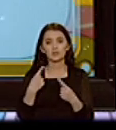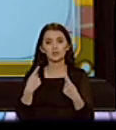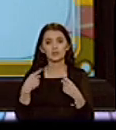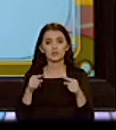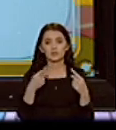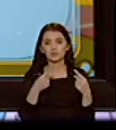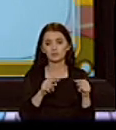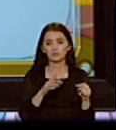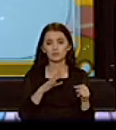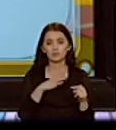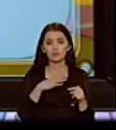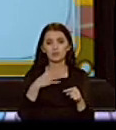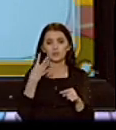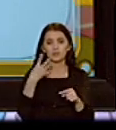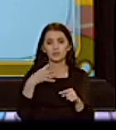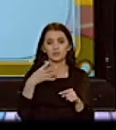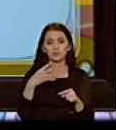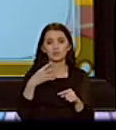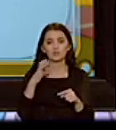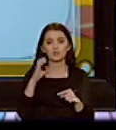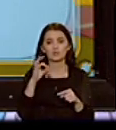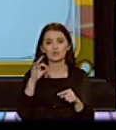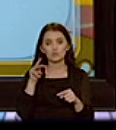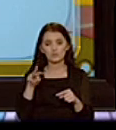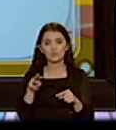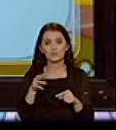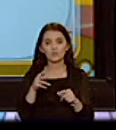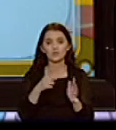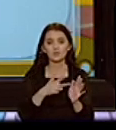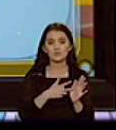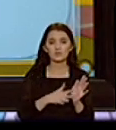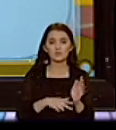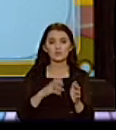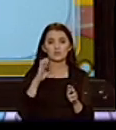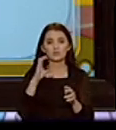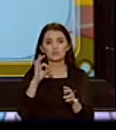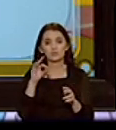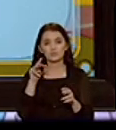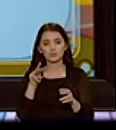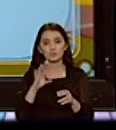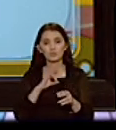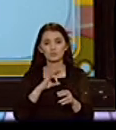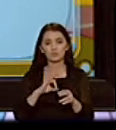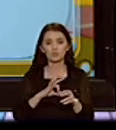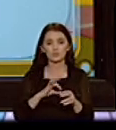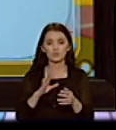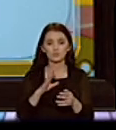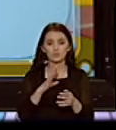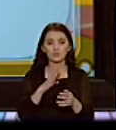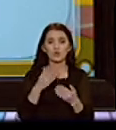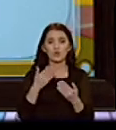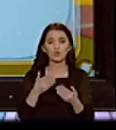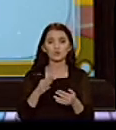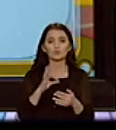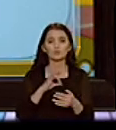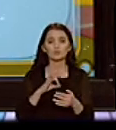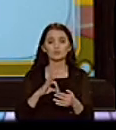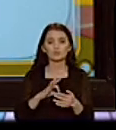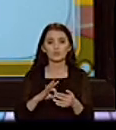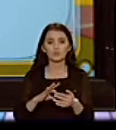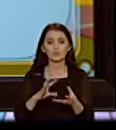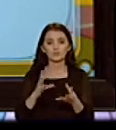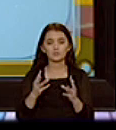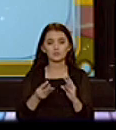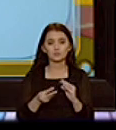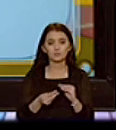bo'lgan. Ya'ni 40 so'mlik tugmacha hamda 80 so'mlik tugmacha. Ushbu